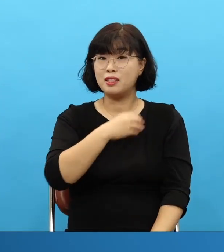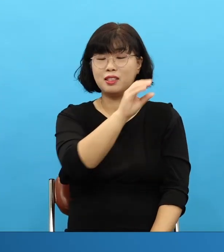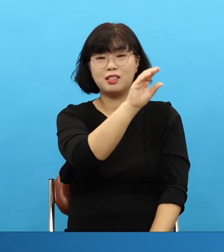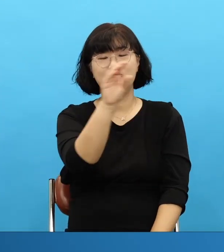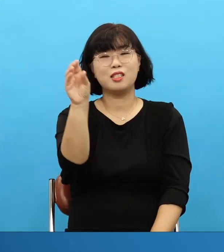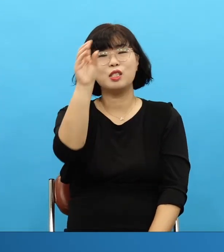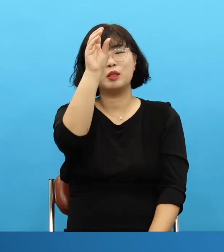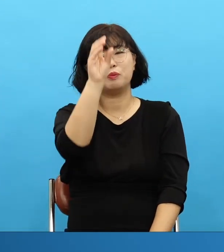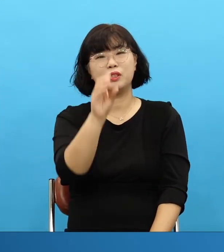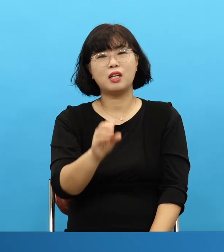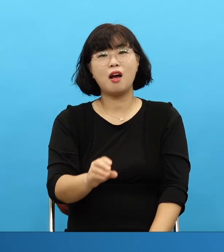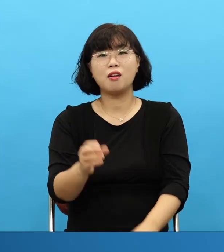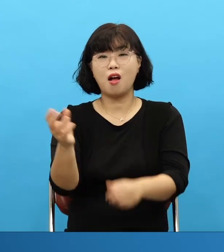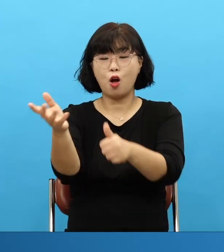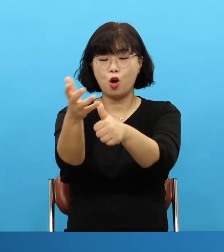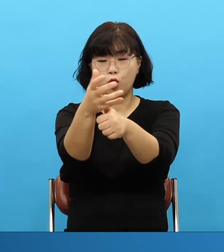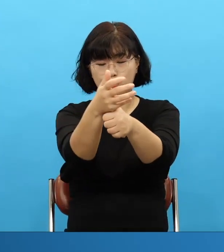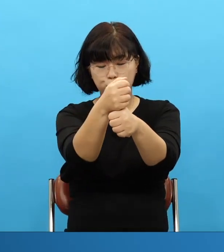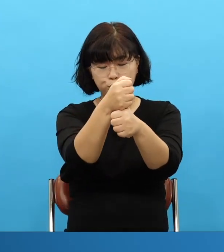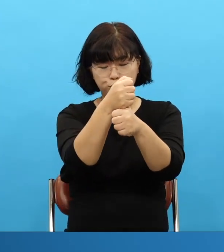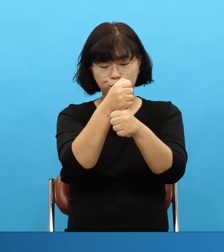너의 십자가